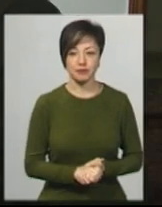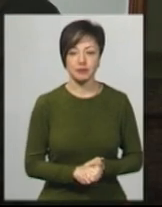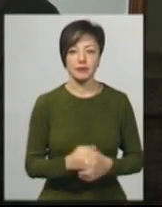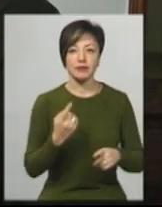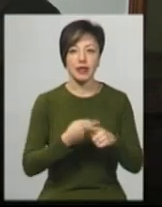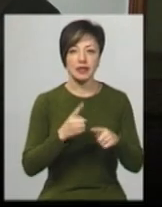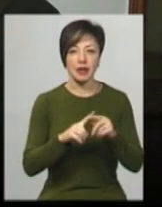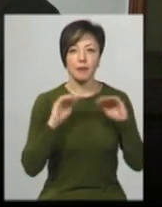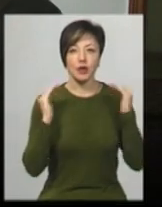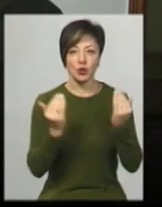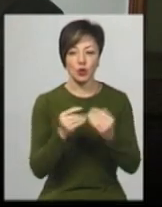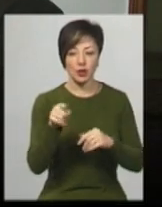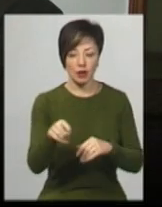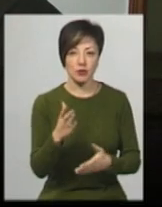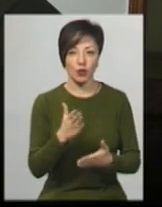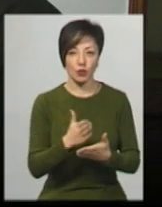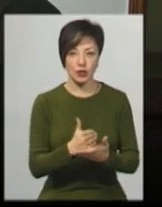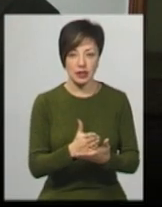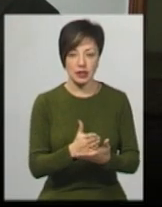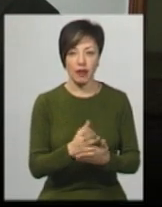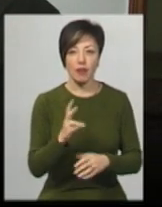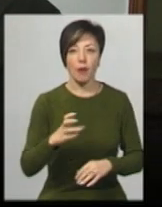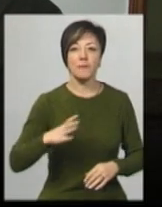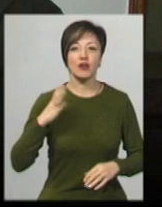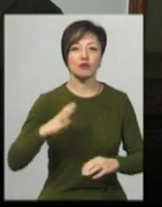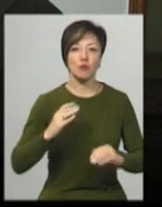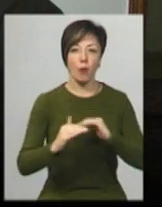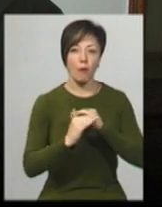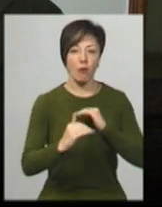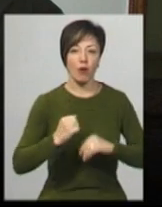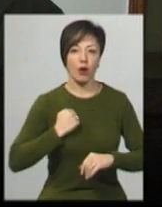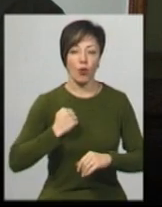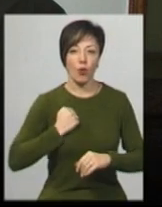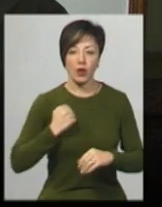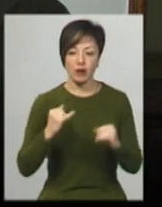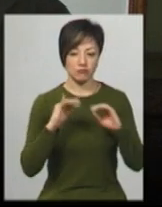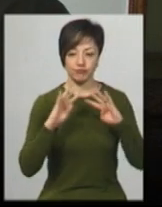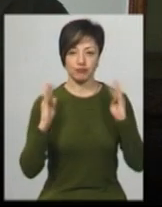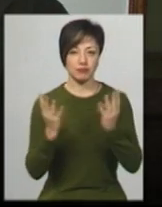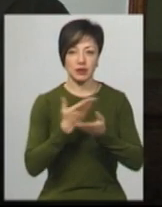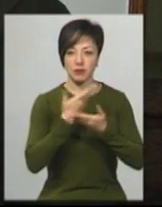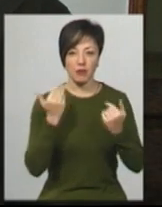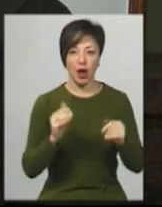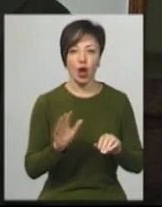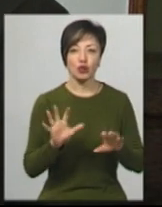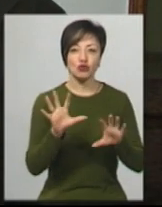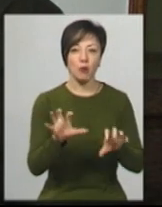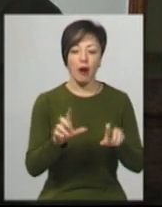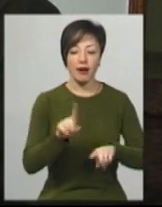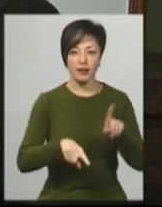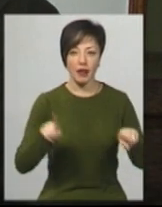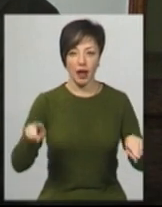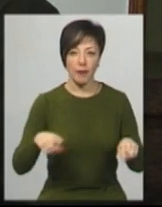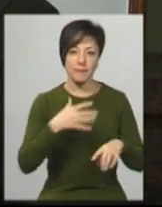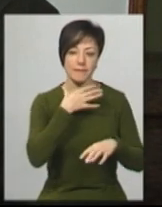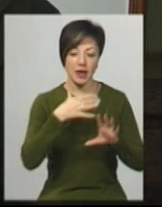Даний притулок, який там знаходиться, він знаходиться на бувшому полігоні, він на даний час не огорожений, собаки, деякі собаки